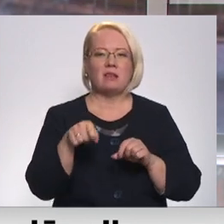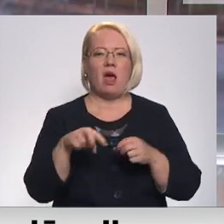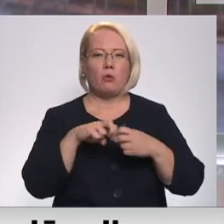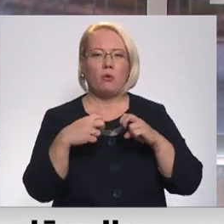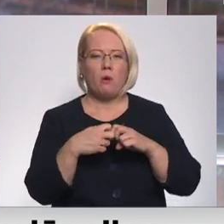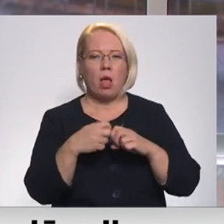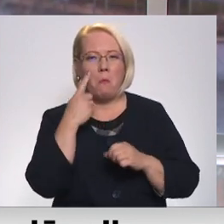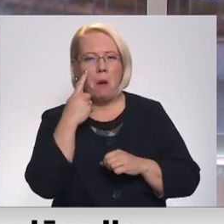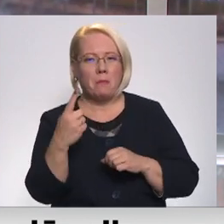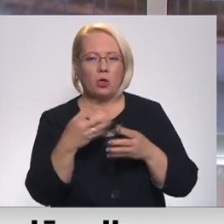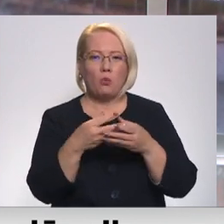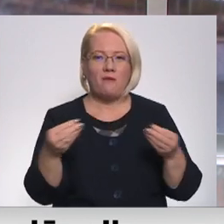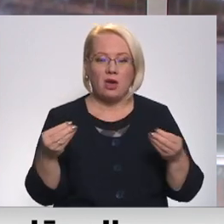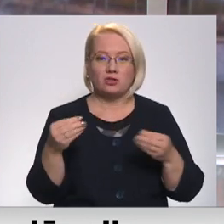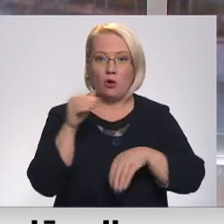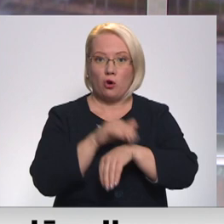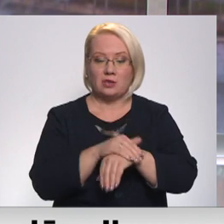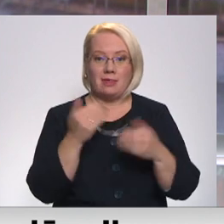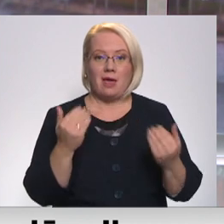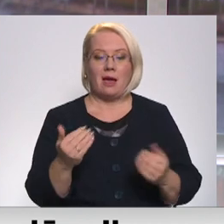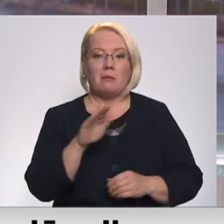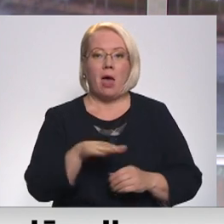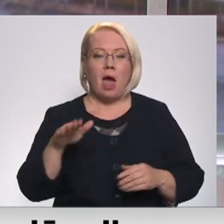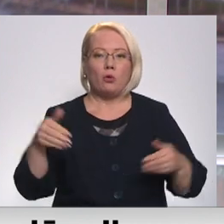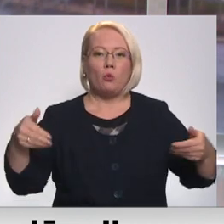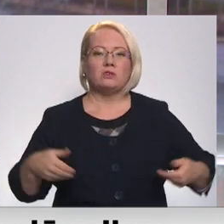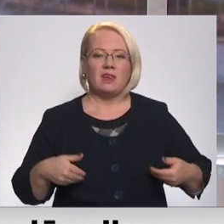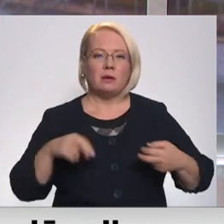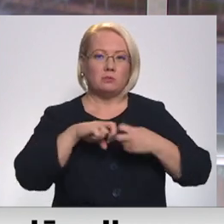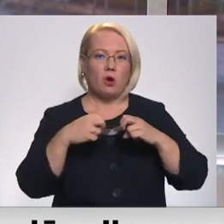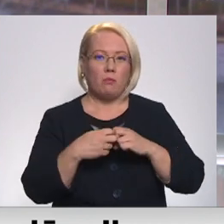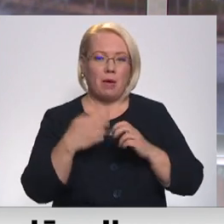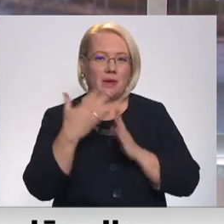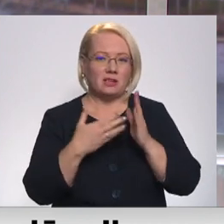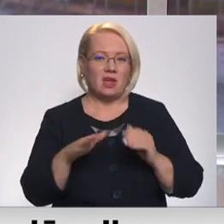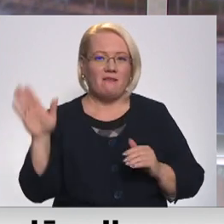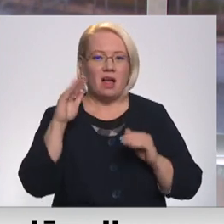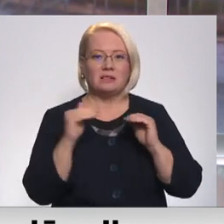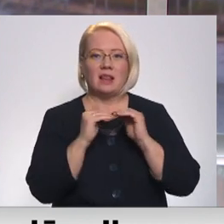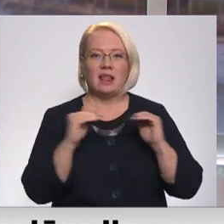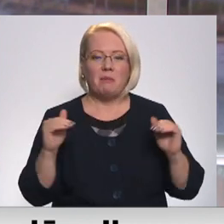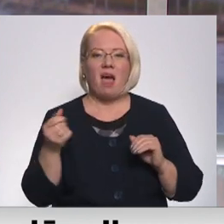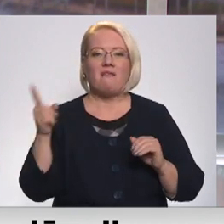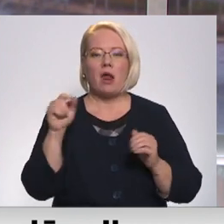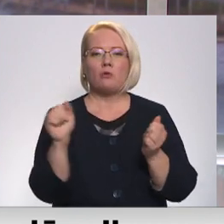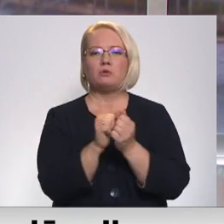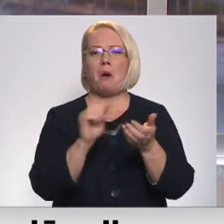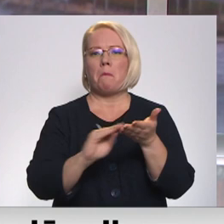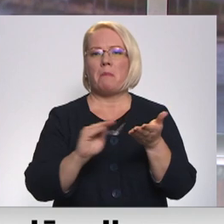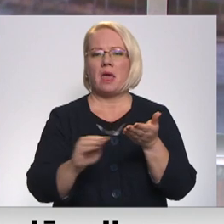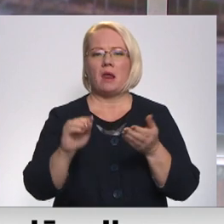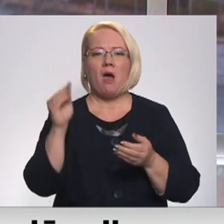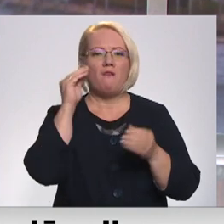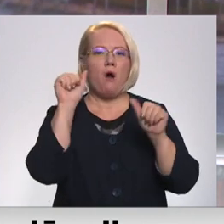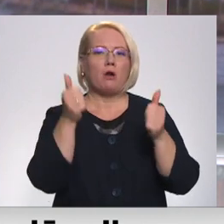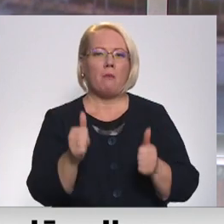pamanīšanu un novēršanu, secināts, ka pašlaik bērnu uzvedības problēmu risināšana valsts līmenī ir vairāk deklaratīva, tātad formāla,